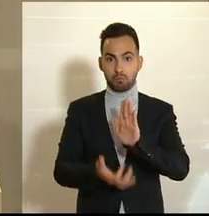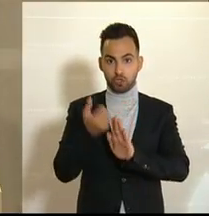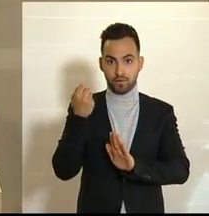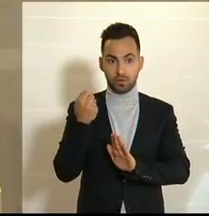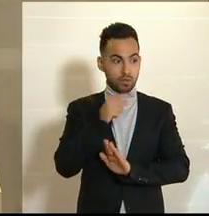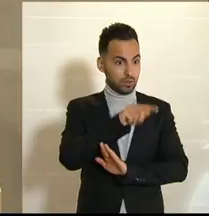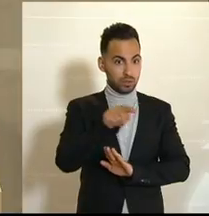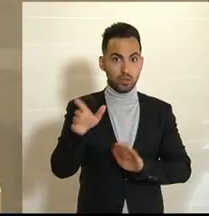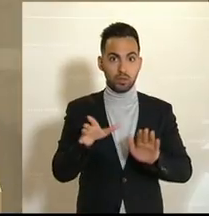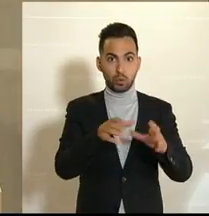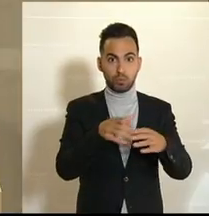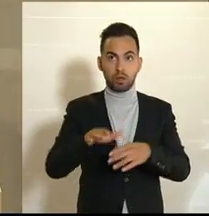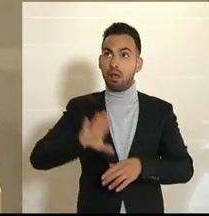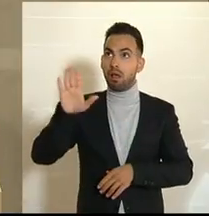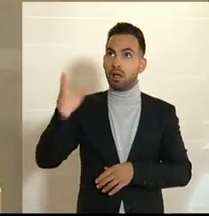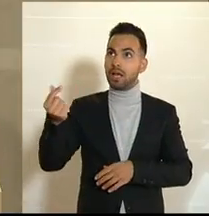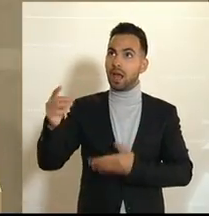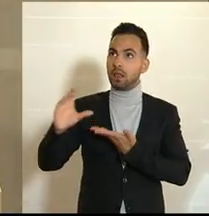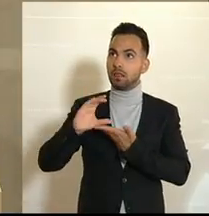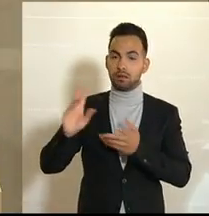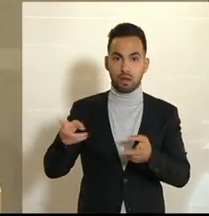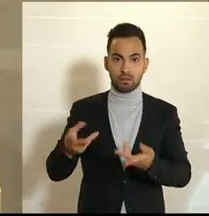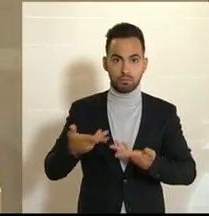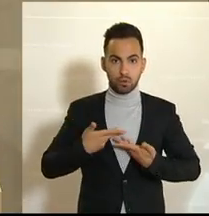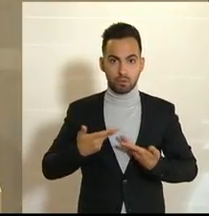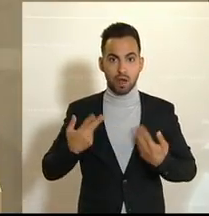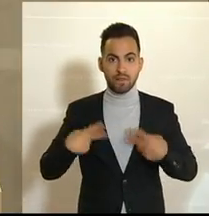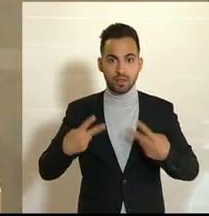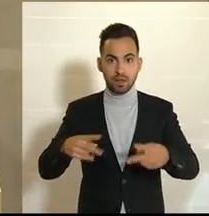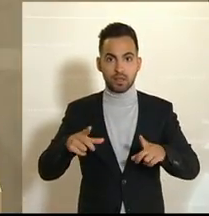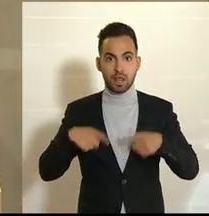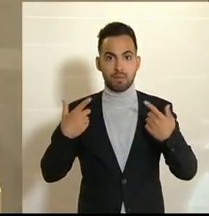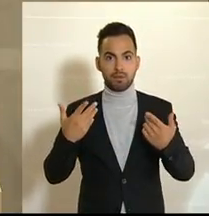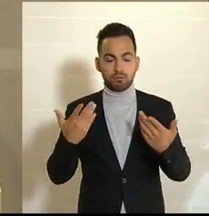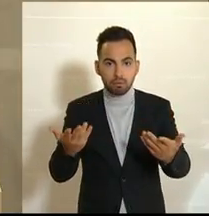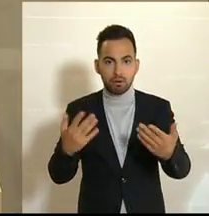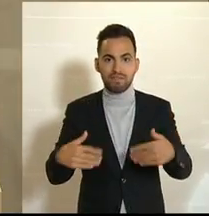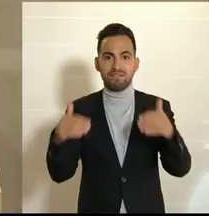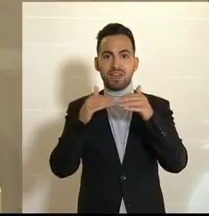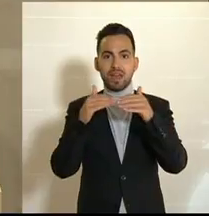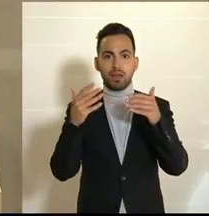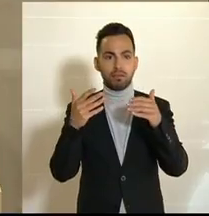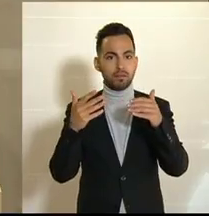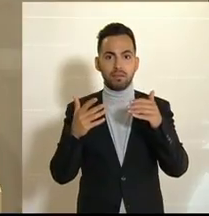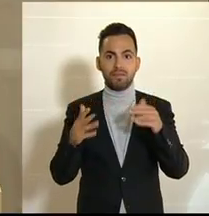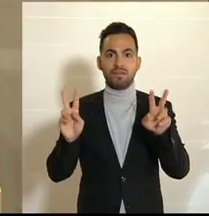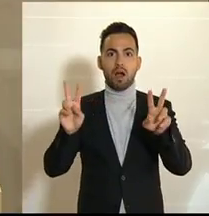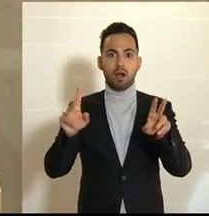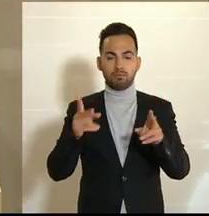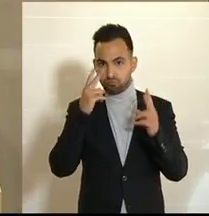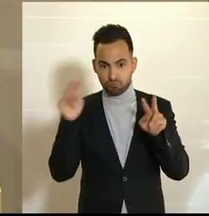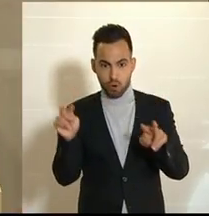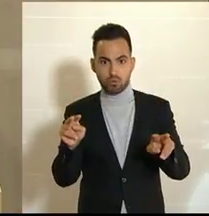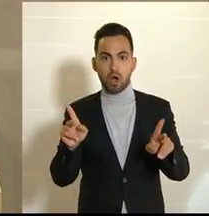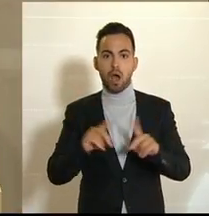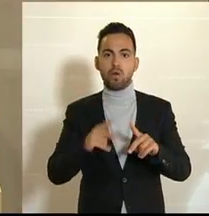sind, entschädigt zu werden und auch weiter existieren zu können. Und wenn man sich nun diese Fairness und diese Wahrheit anschaut und die